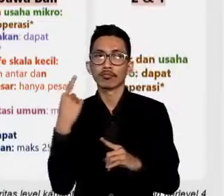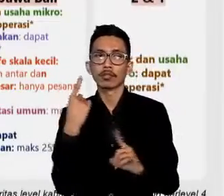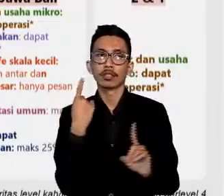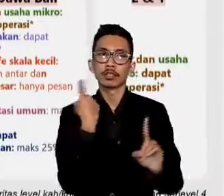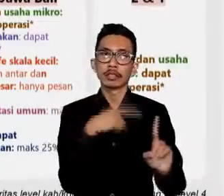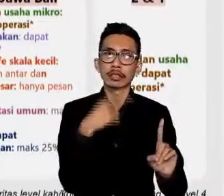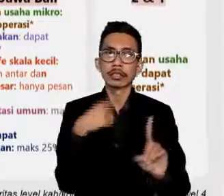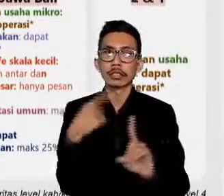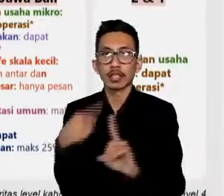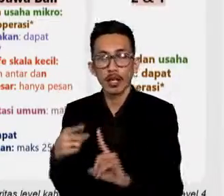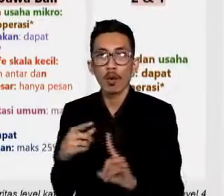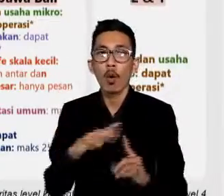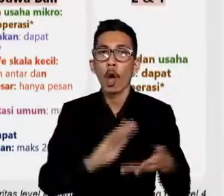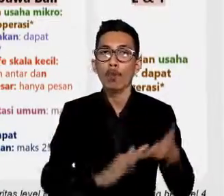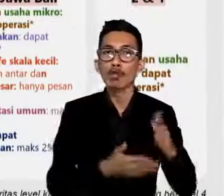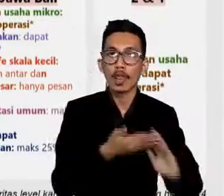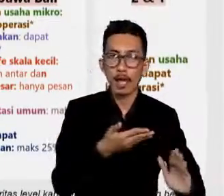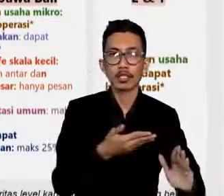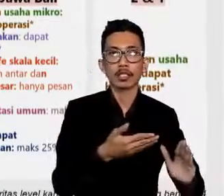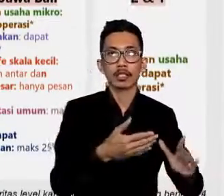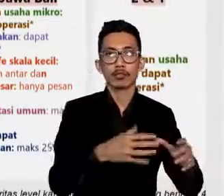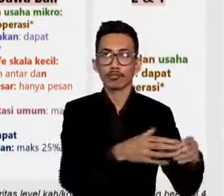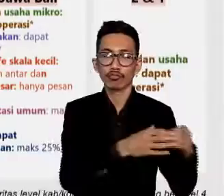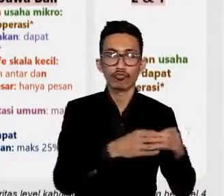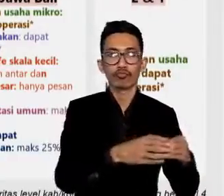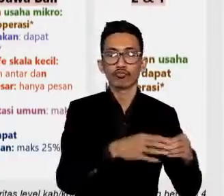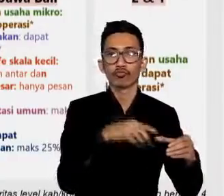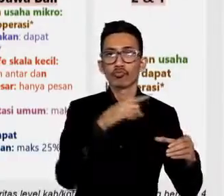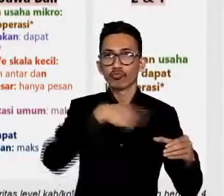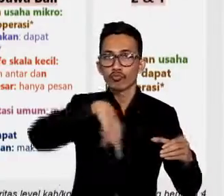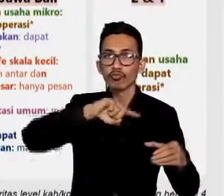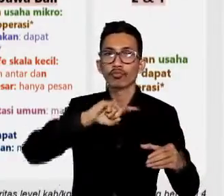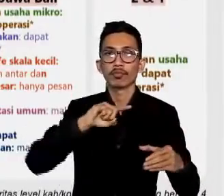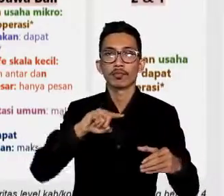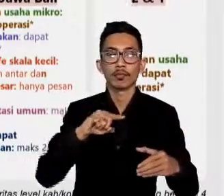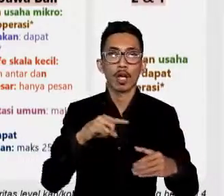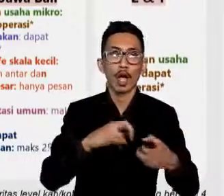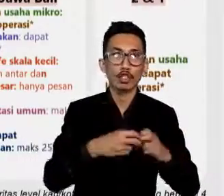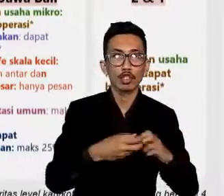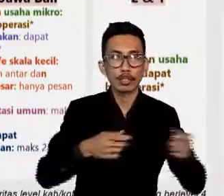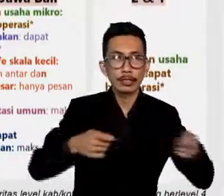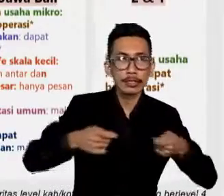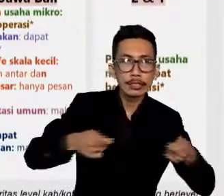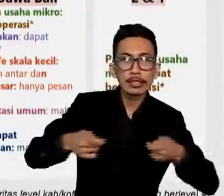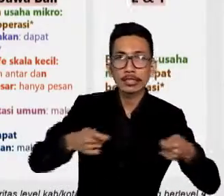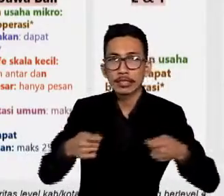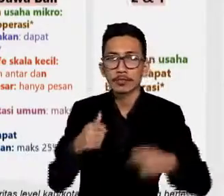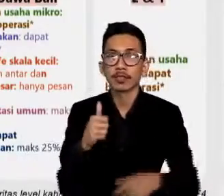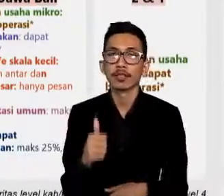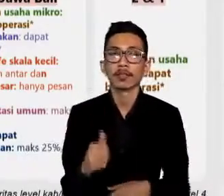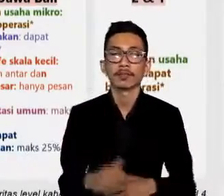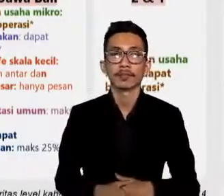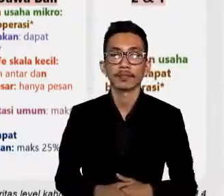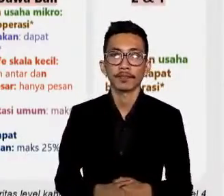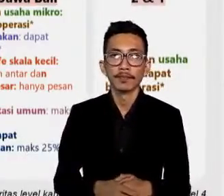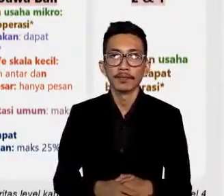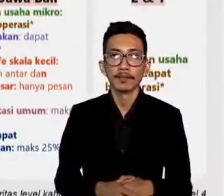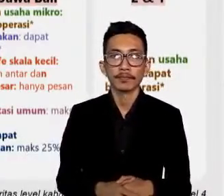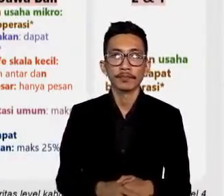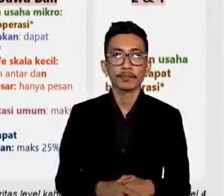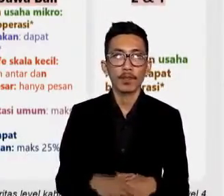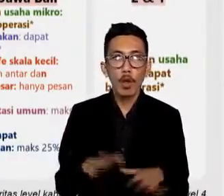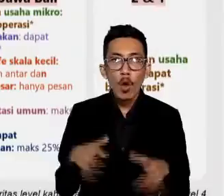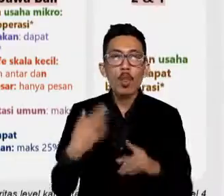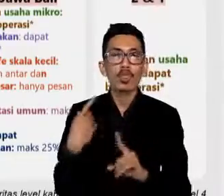pentingnya peran komunitas dalam pengendalian kasus di Hulu kemudian melalui berbagai pertimbangan maka